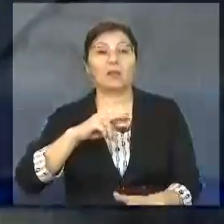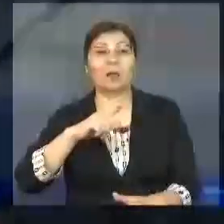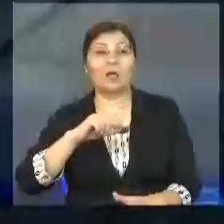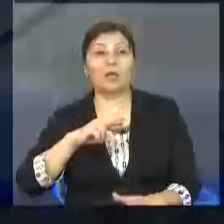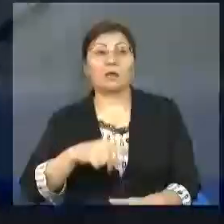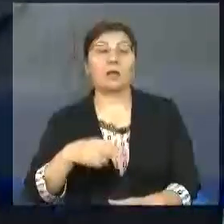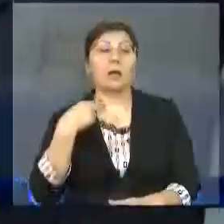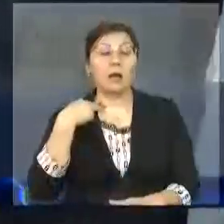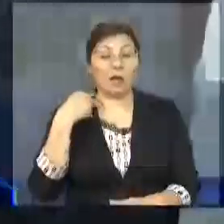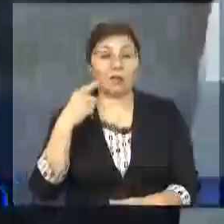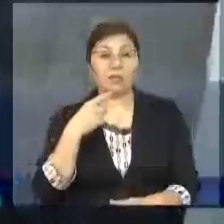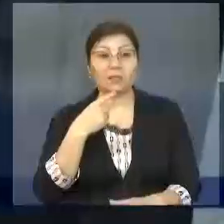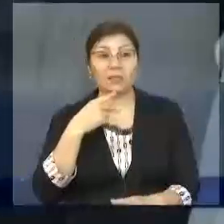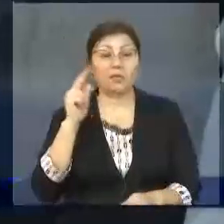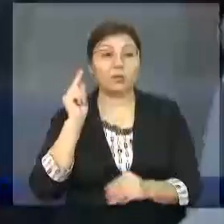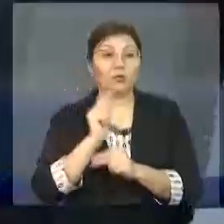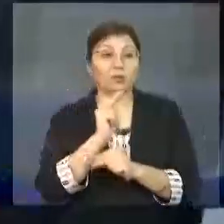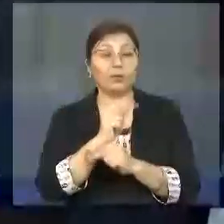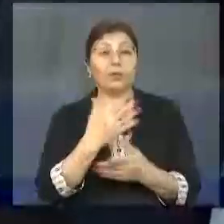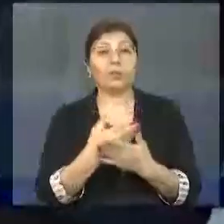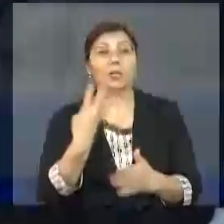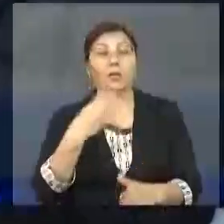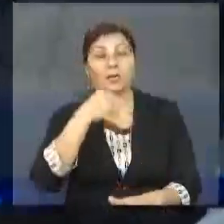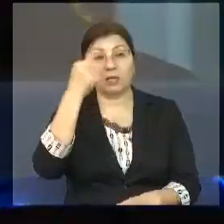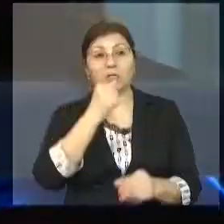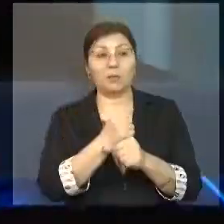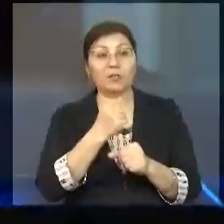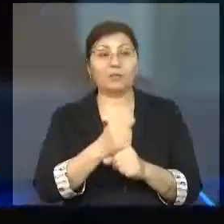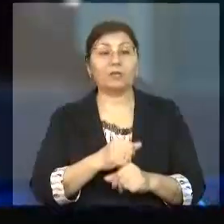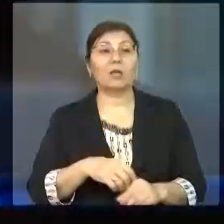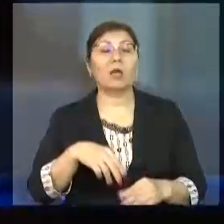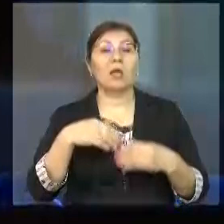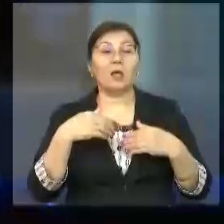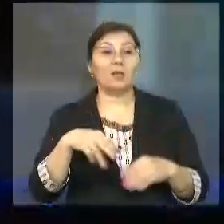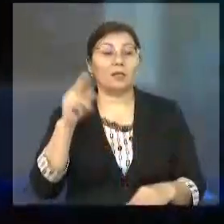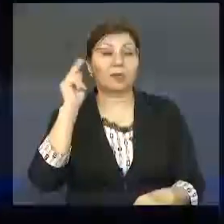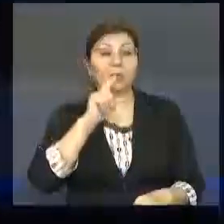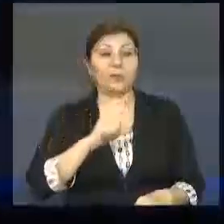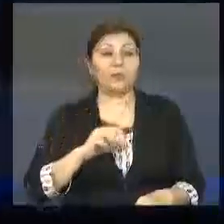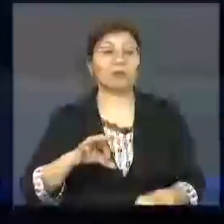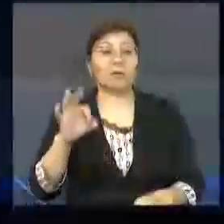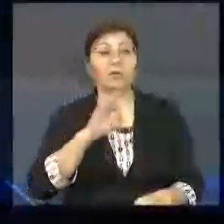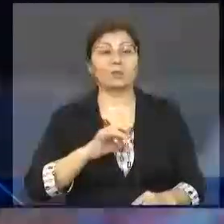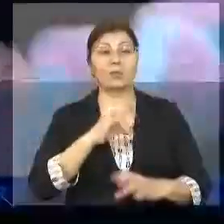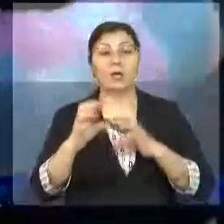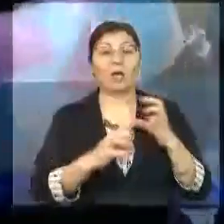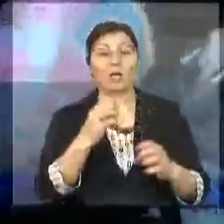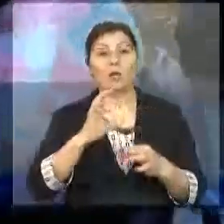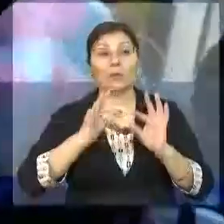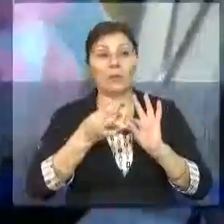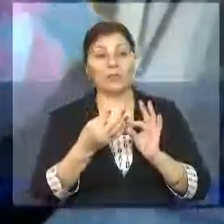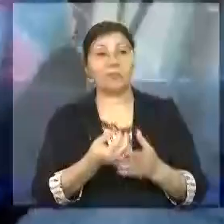мұғалімі, педагогикалық еңбек өтілі 40 жыл. Осы аралықта оның шәкірттері республикалық халықаралық байқаулардан жүлделі орын алып, еліміздегі